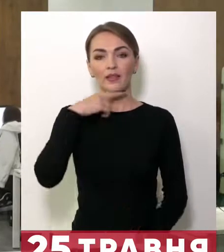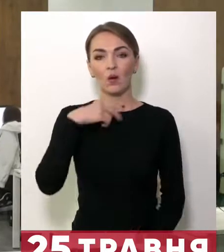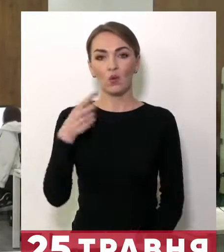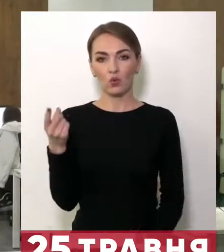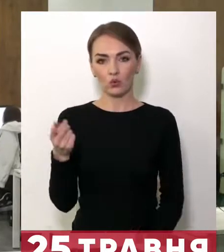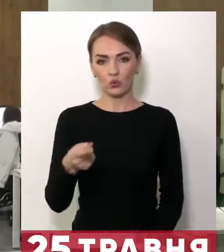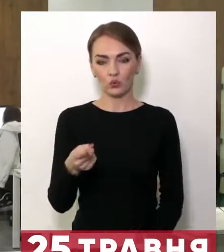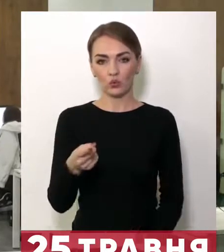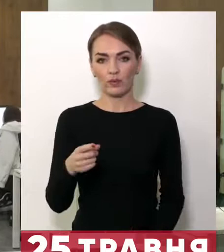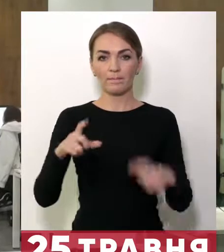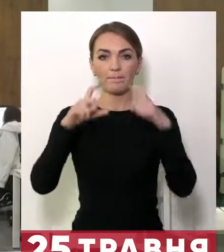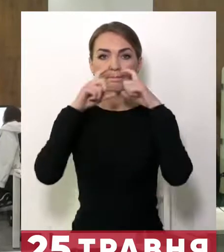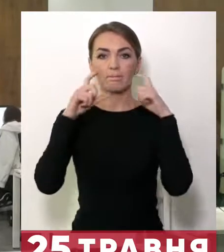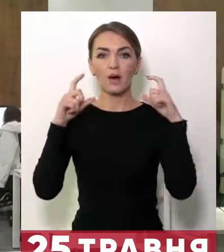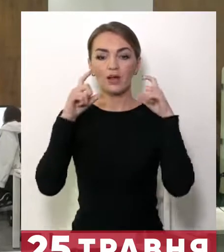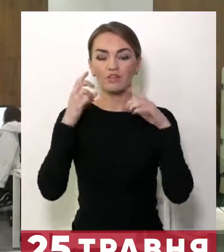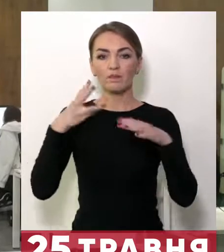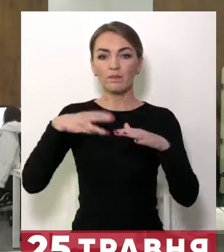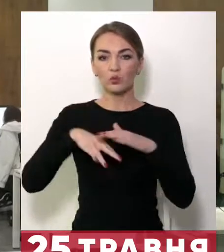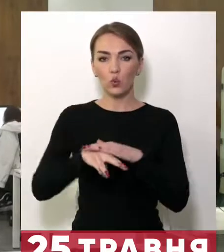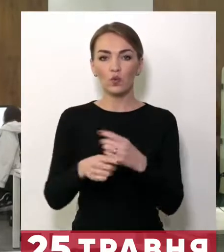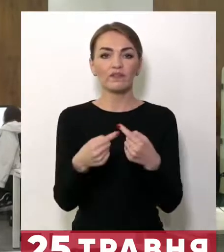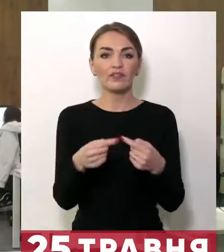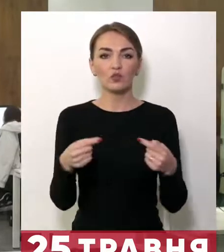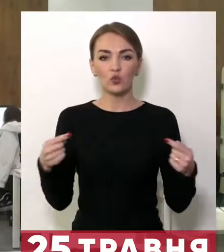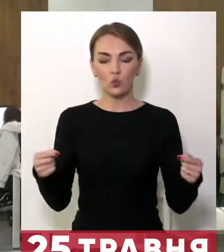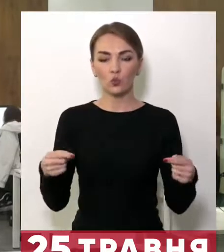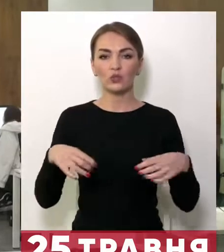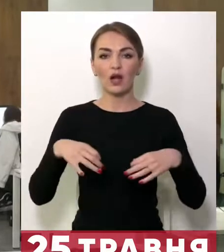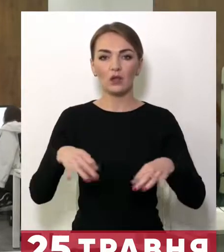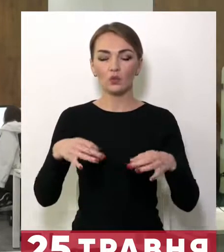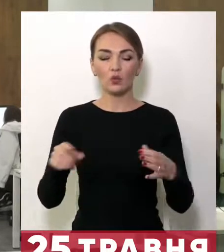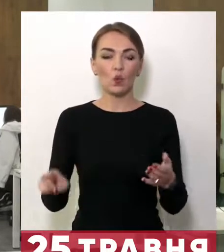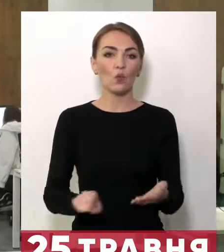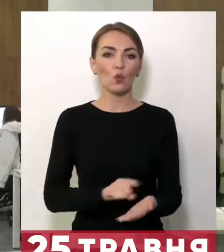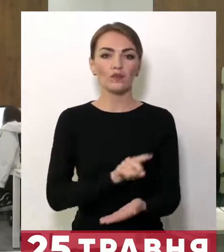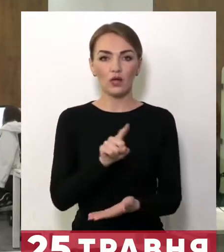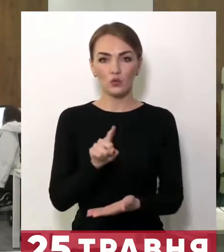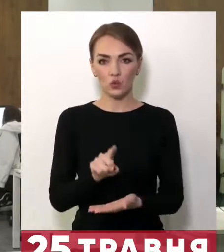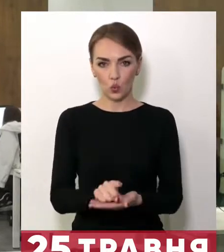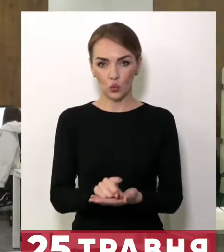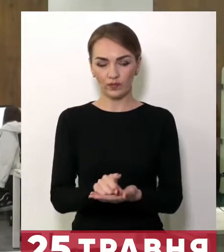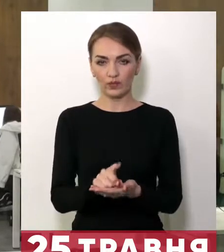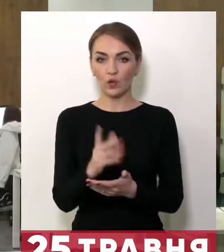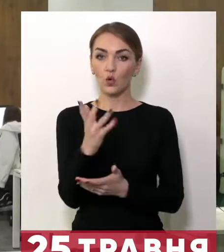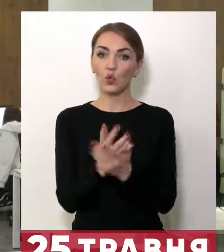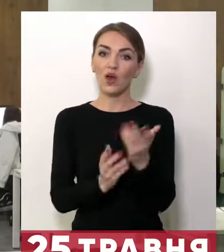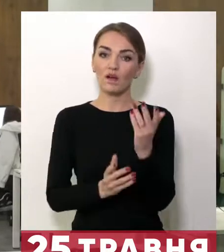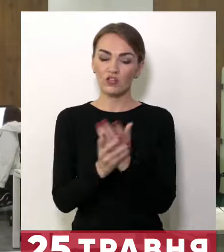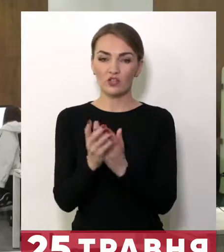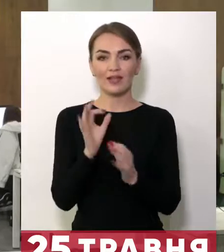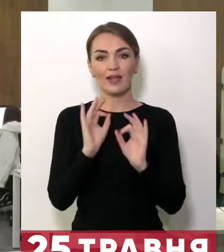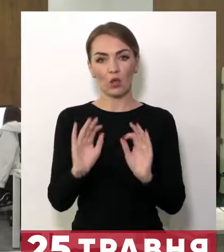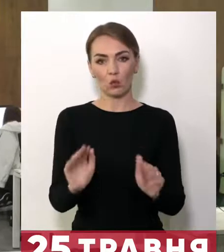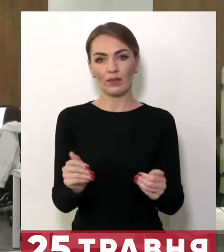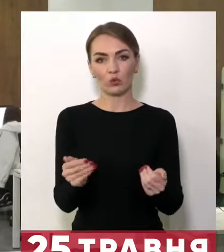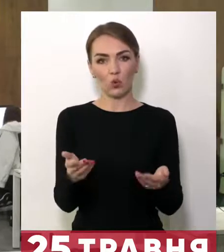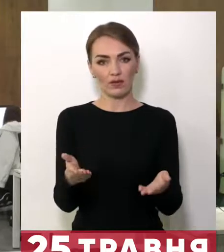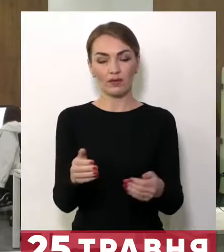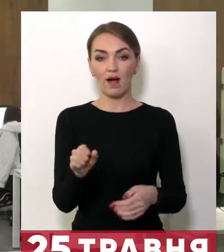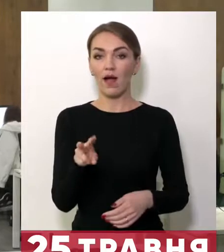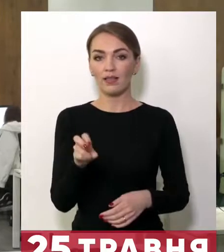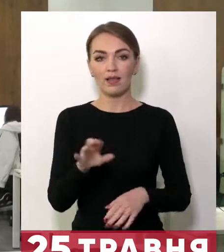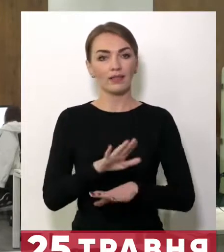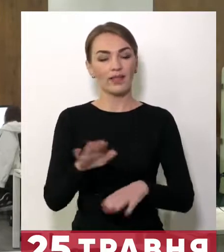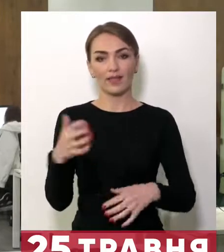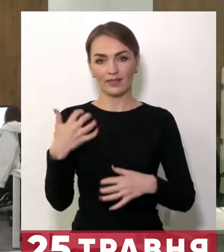наголошую, маски в метро та в іншому транспорті обов'язкові. Рукавички рекомендовані, але